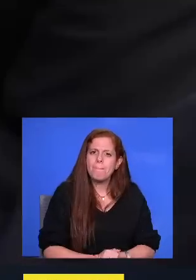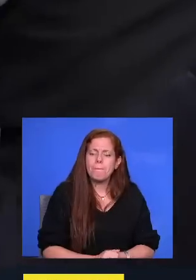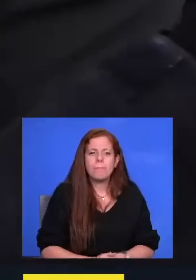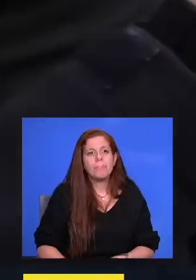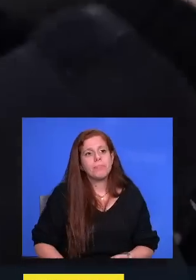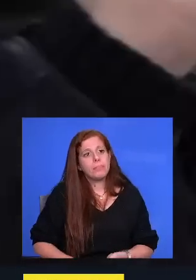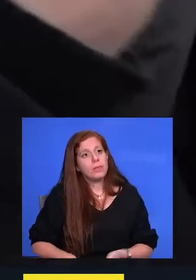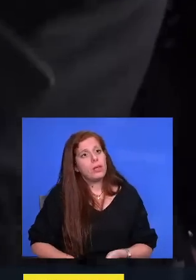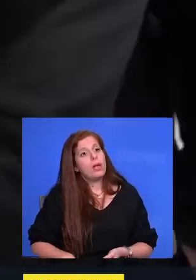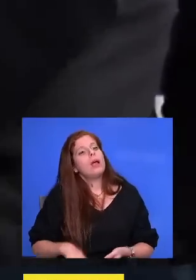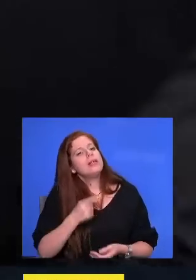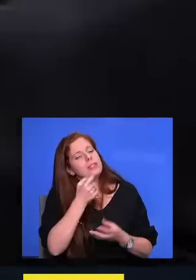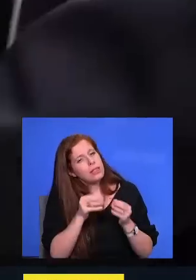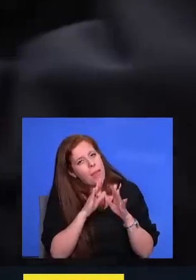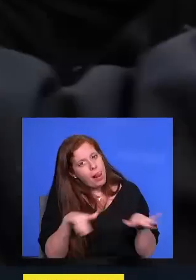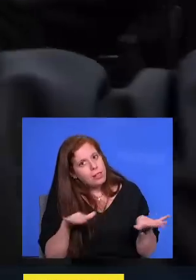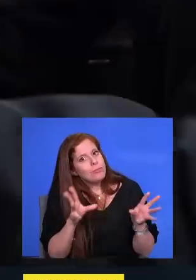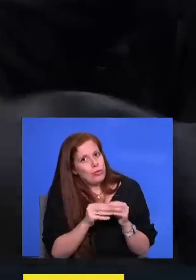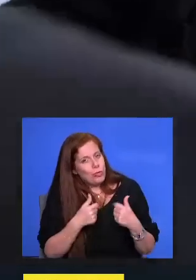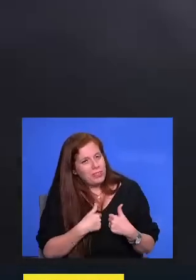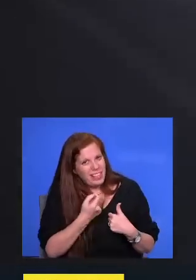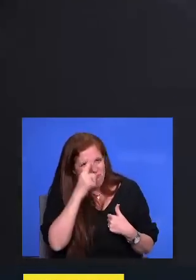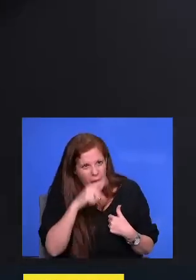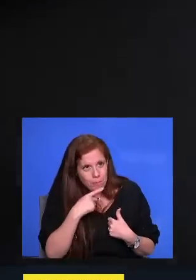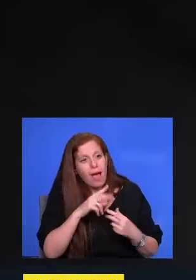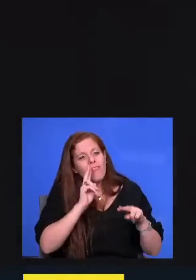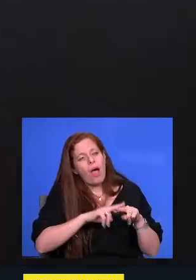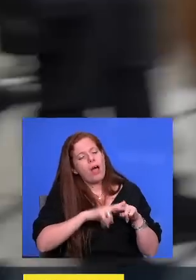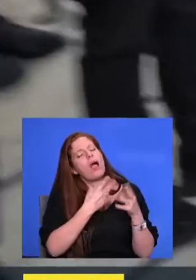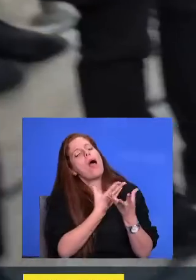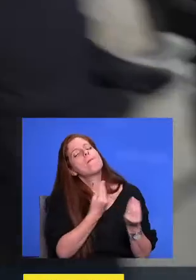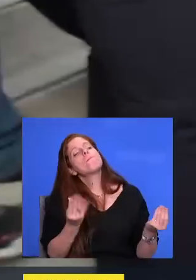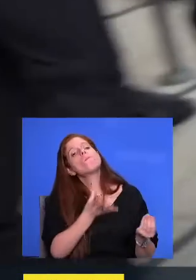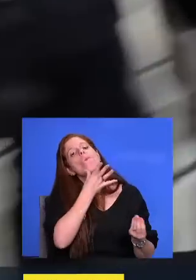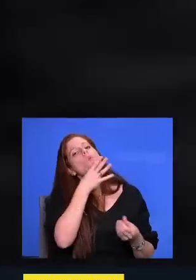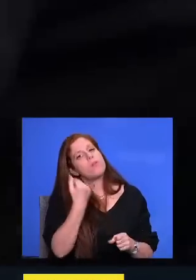הילדים, שישפו עוד קצת אבא, ואחר כך יש המון המון המון עבודה.